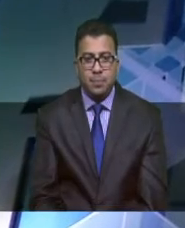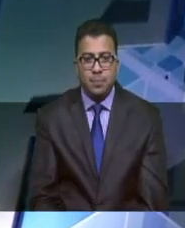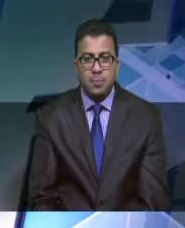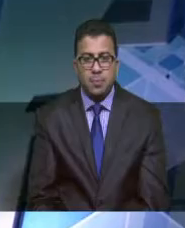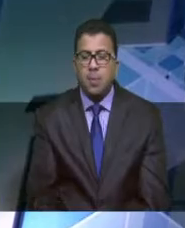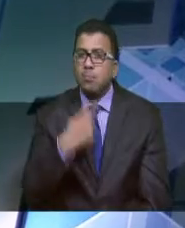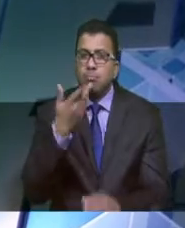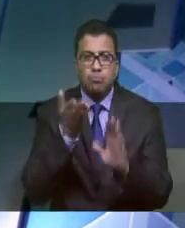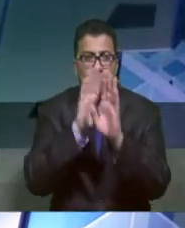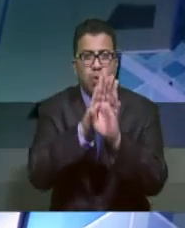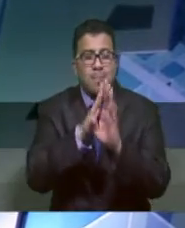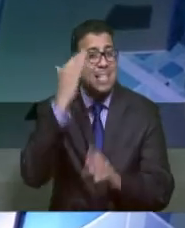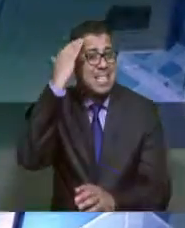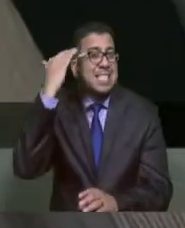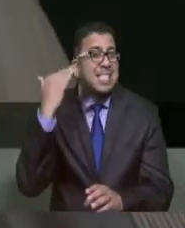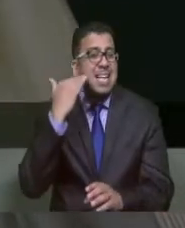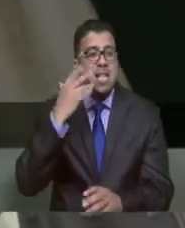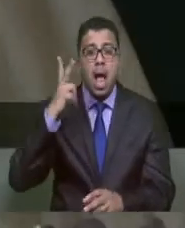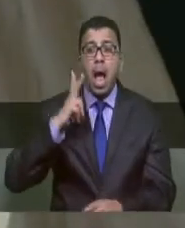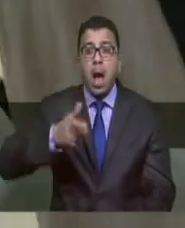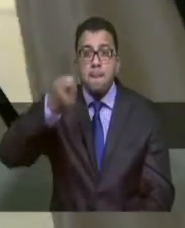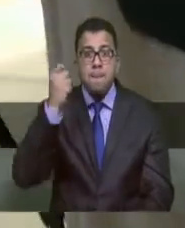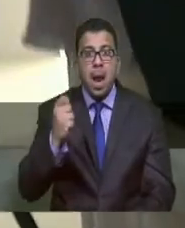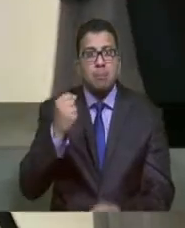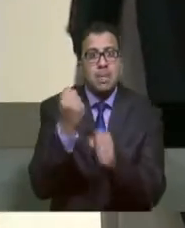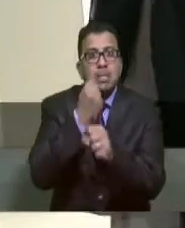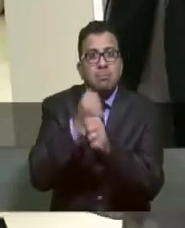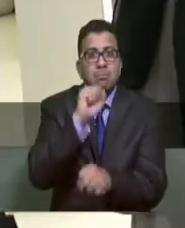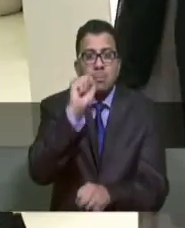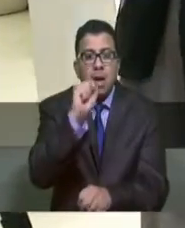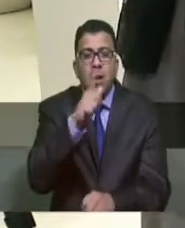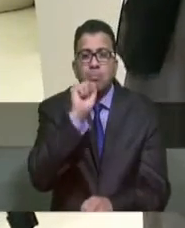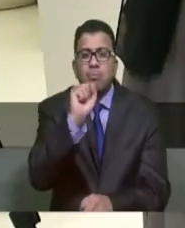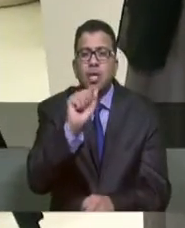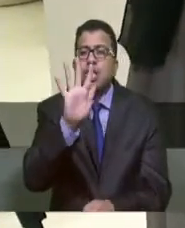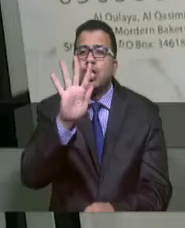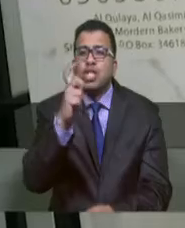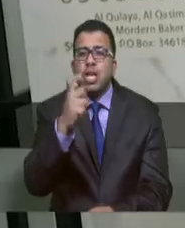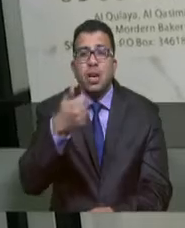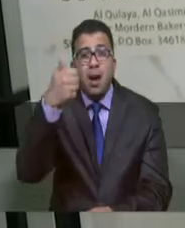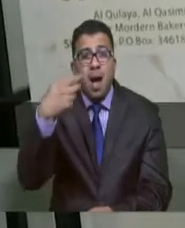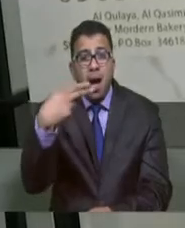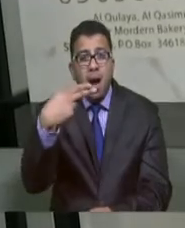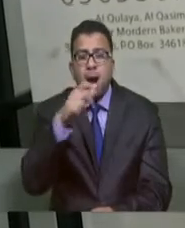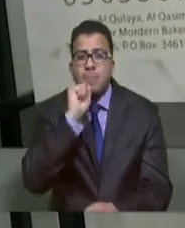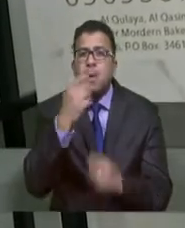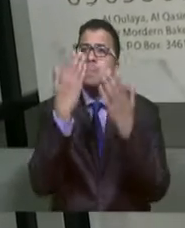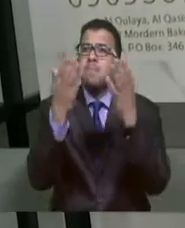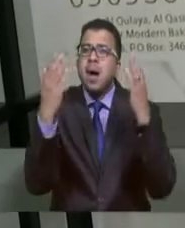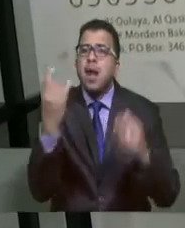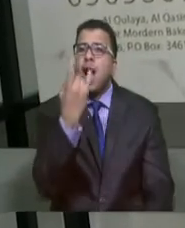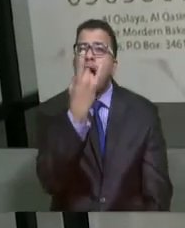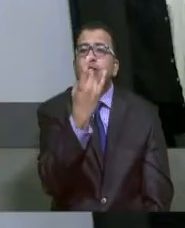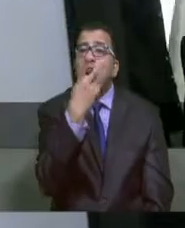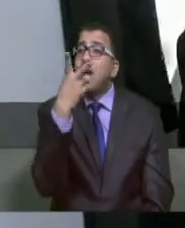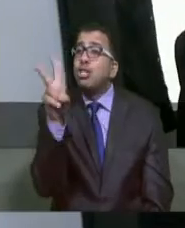بدعم من مجلس سيدات أعمال الشارقة ومركز الشارقة لريادة الأعمال شراع، انطلقت فعاليات معرض 2020